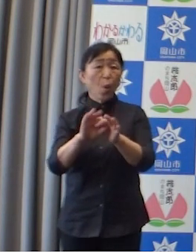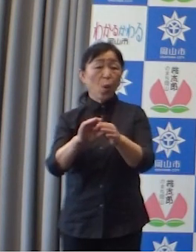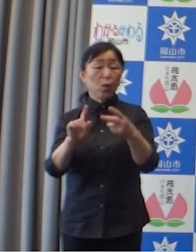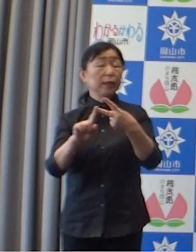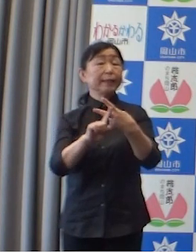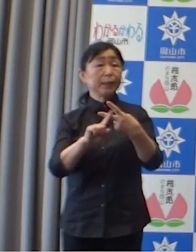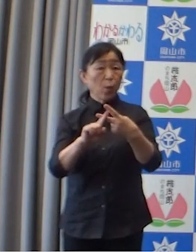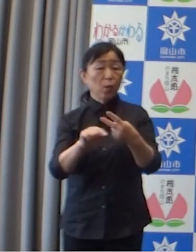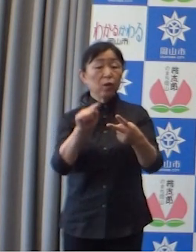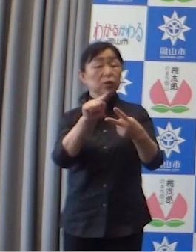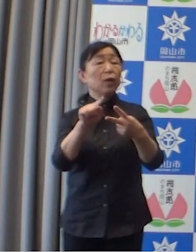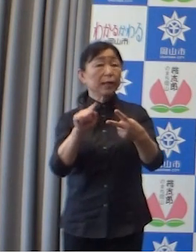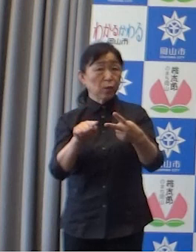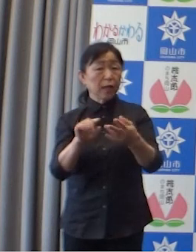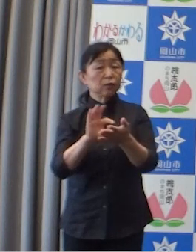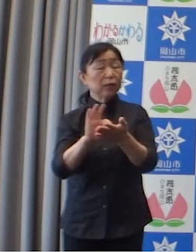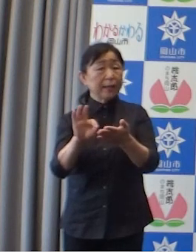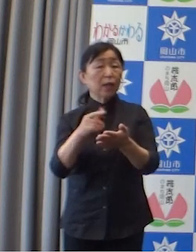機能、 はいはい、